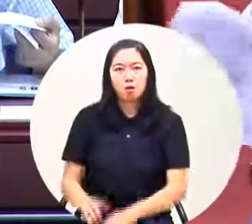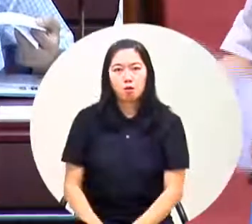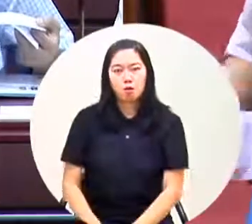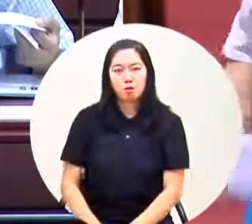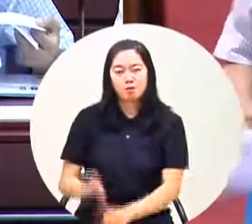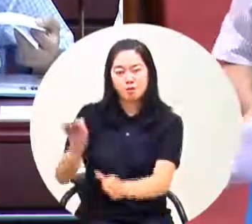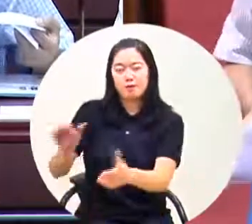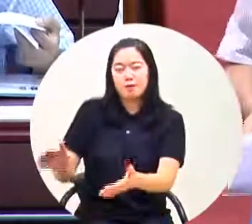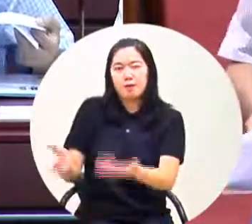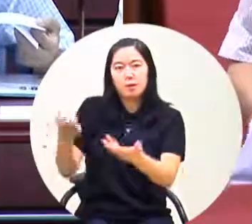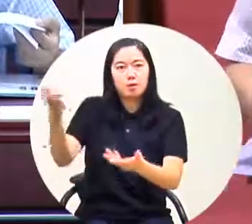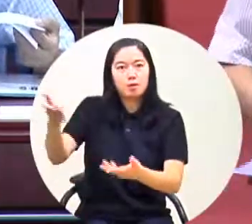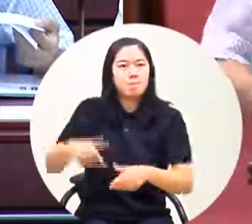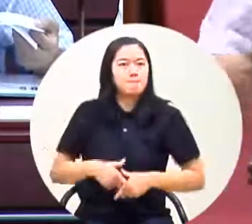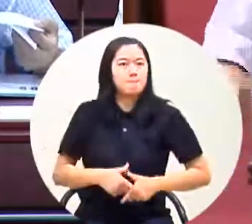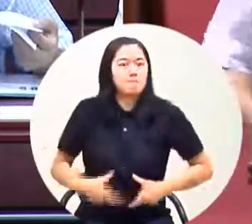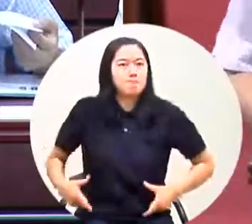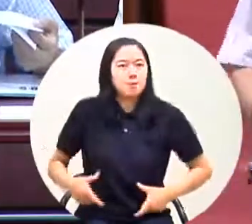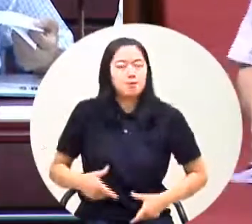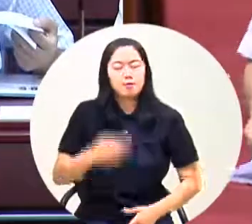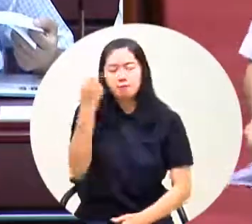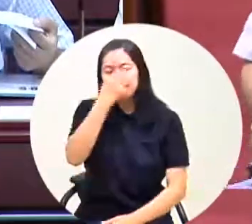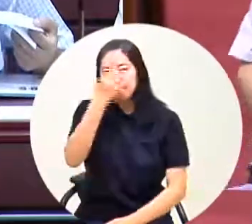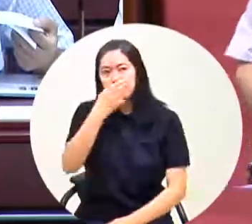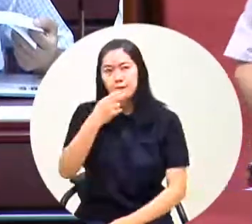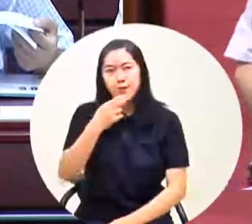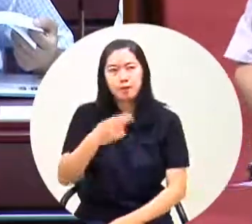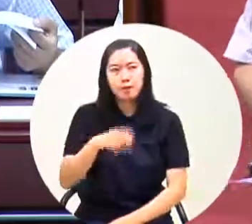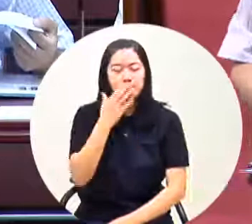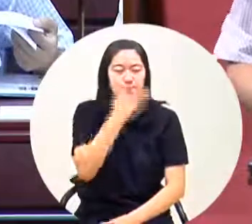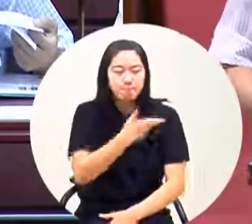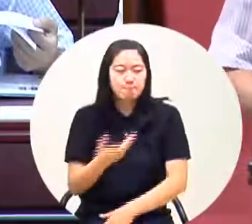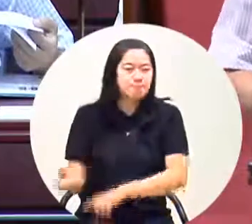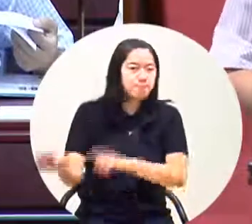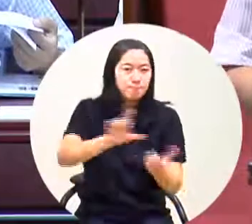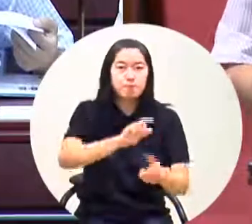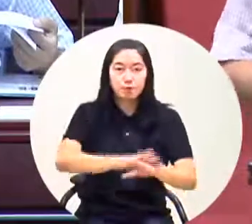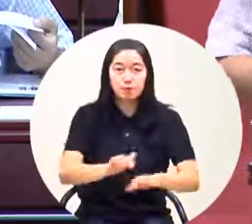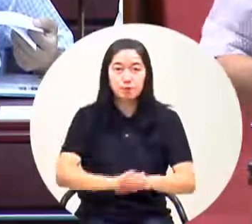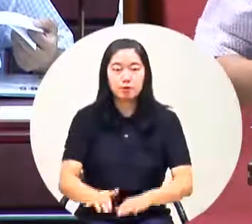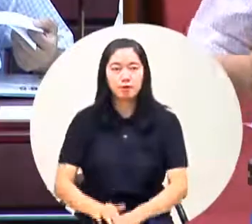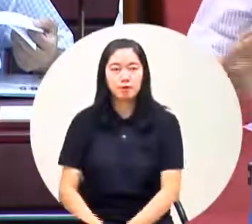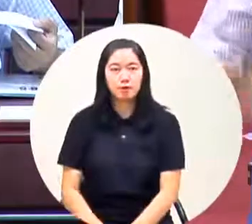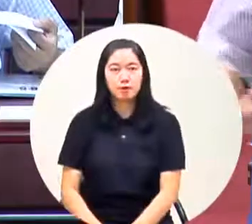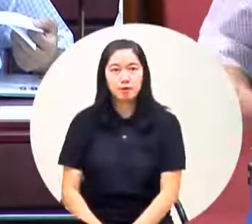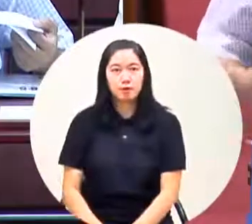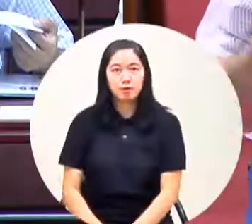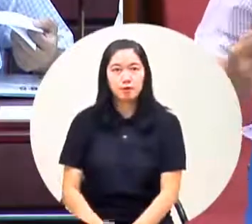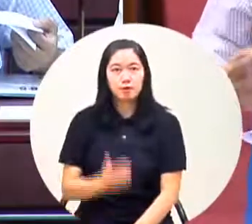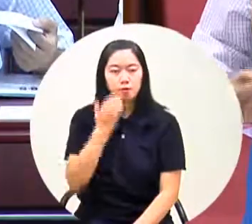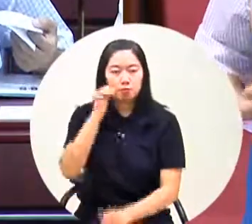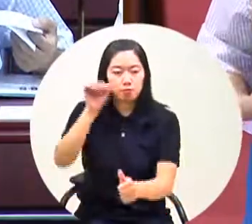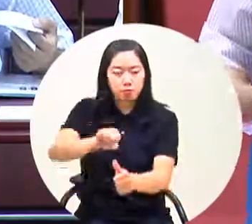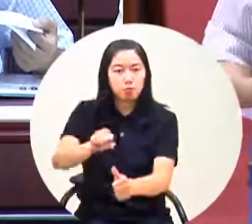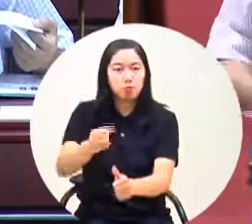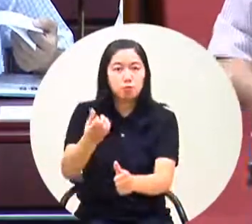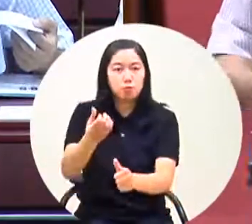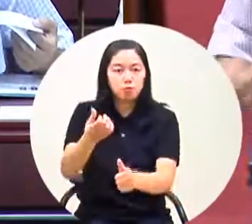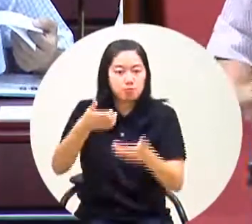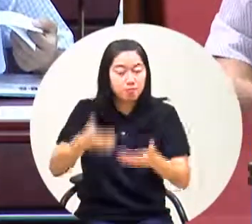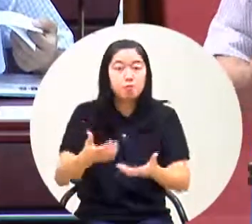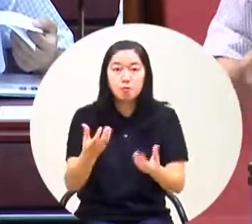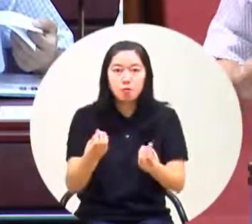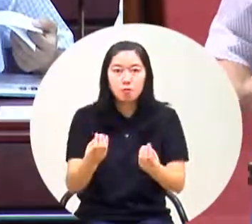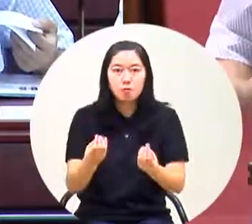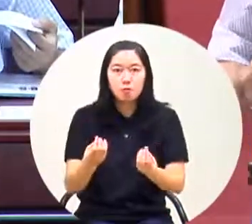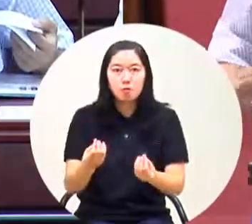人较敢偷牌啊，较敢偷盗啊。即嘛，若无足严格来执行这些违